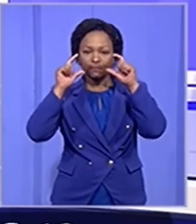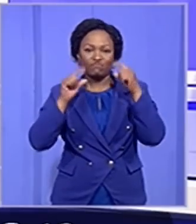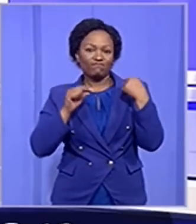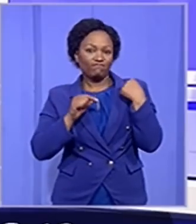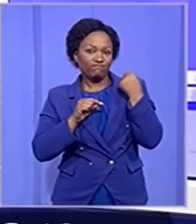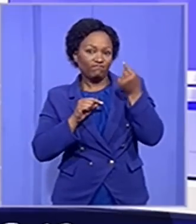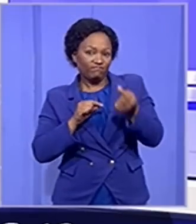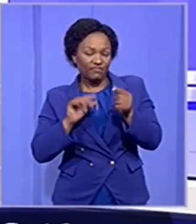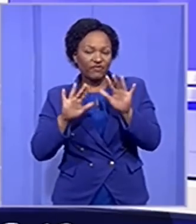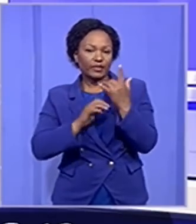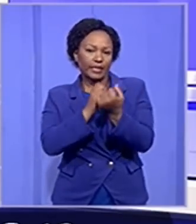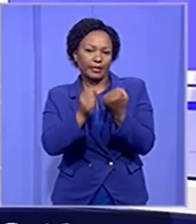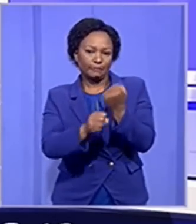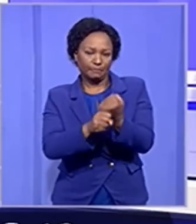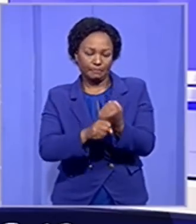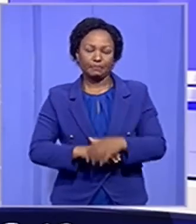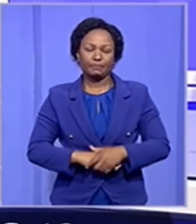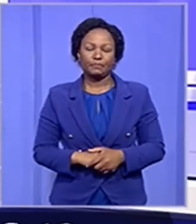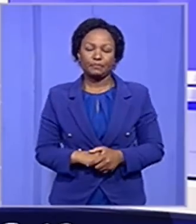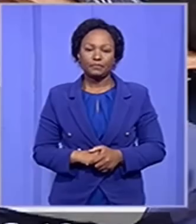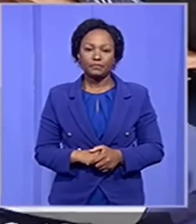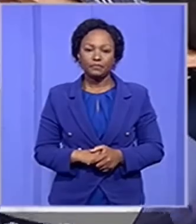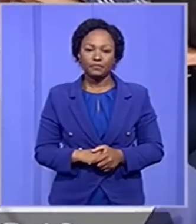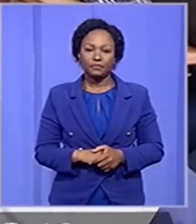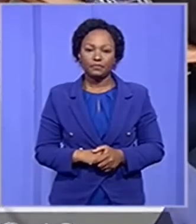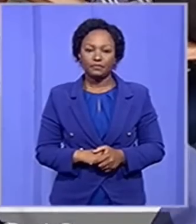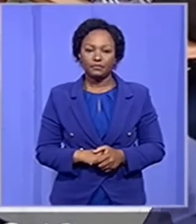di ka nna 10.